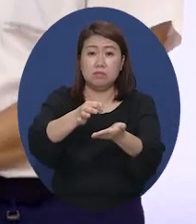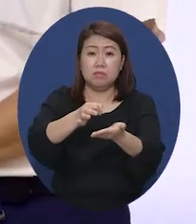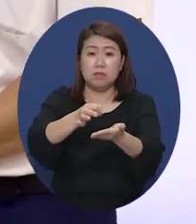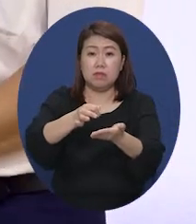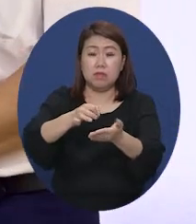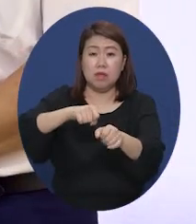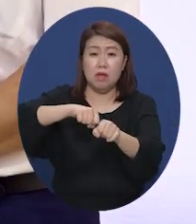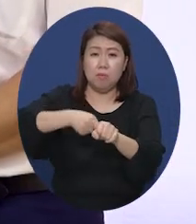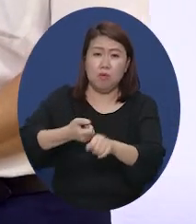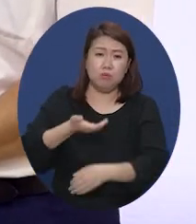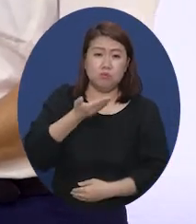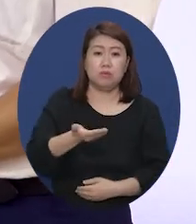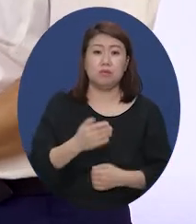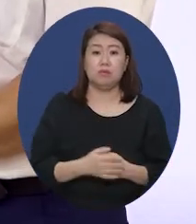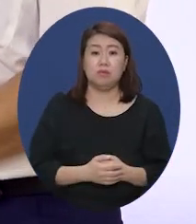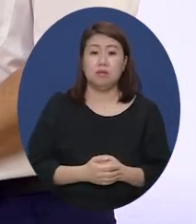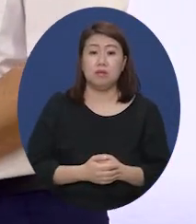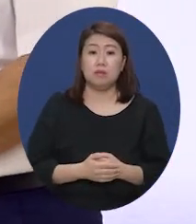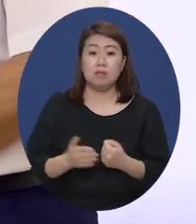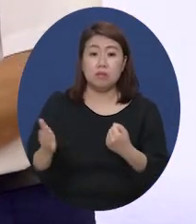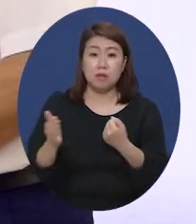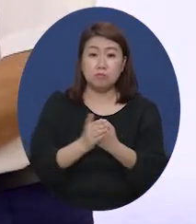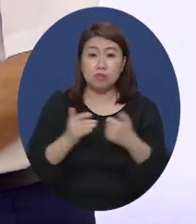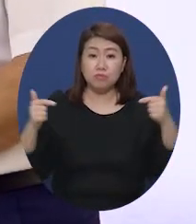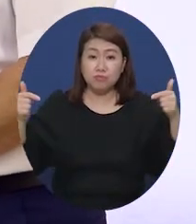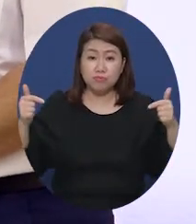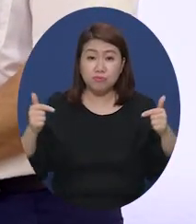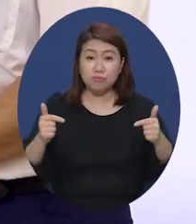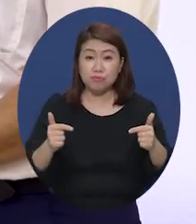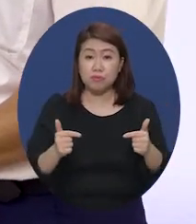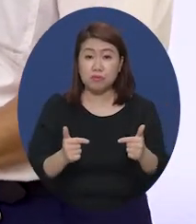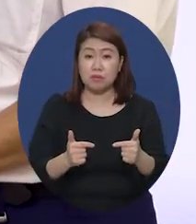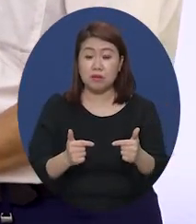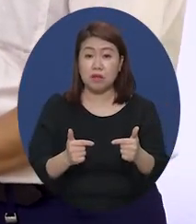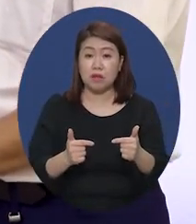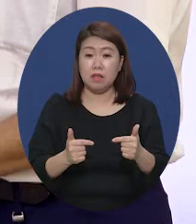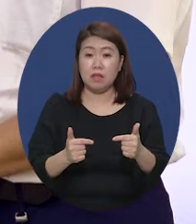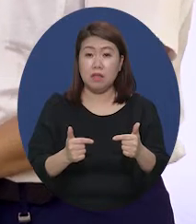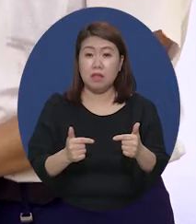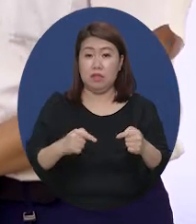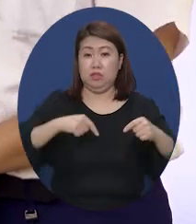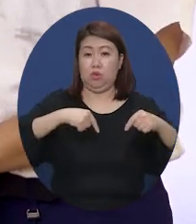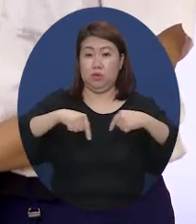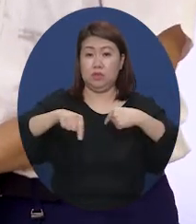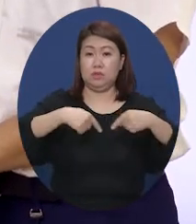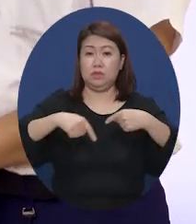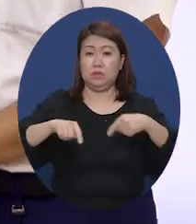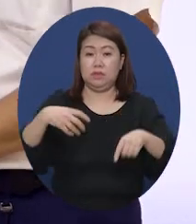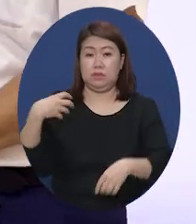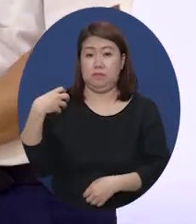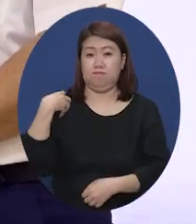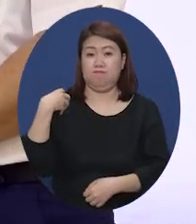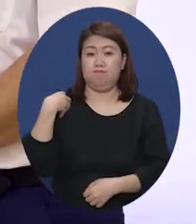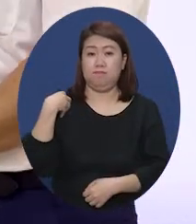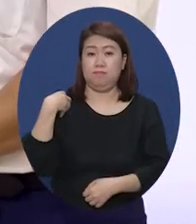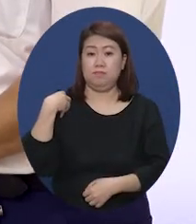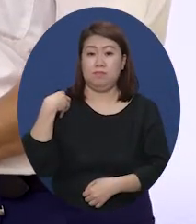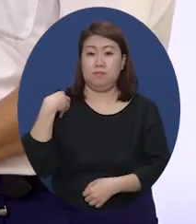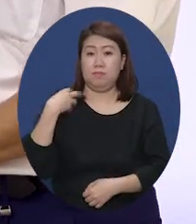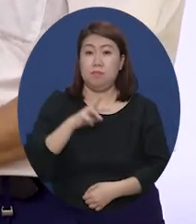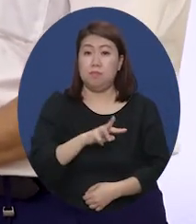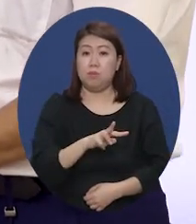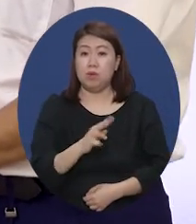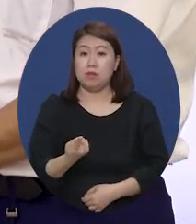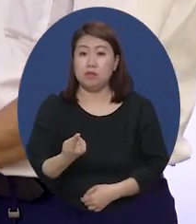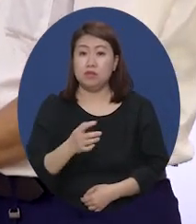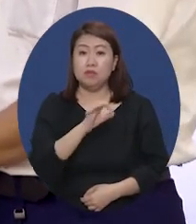벌금과 그 형벌을 가했습니다. 그러다 보니까 점점 줄어들었다가 이제 그